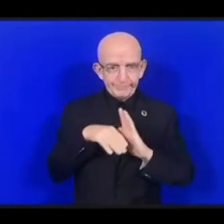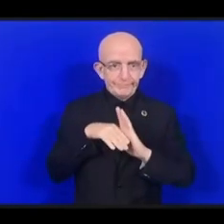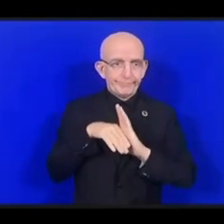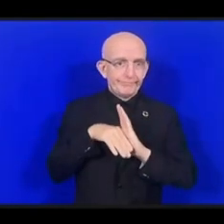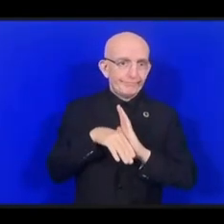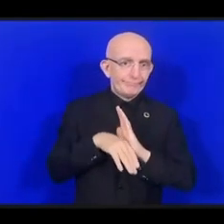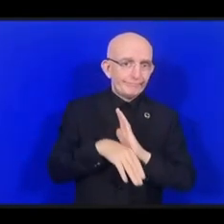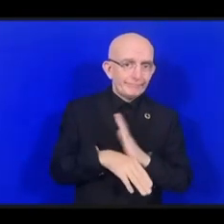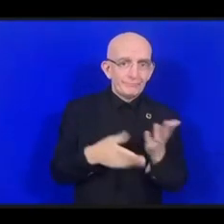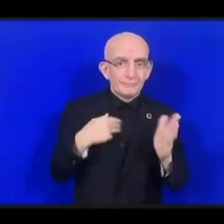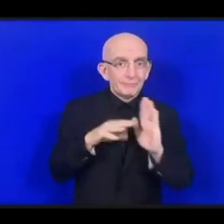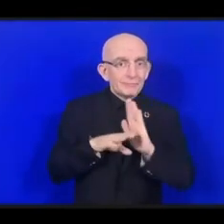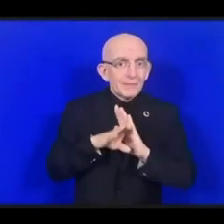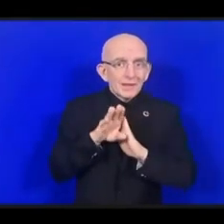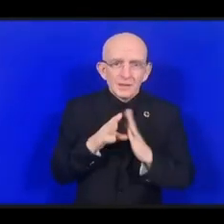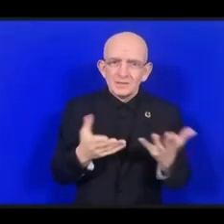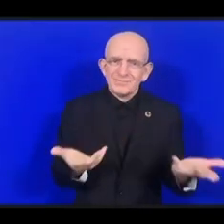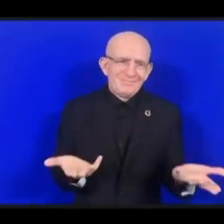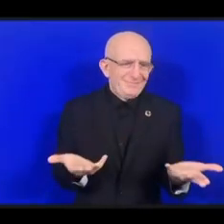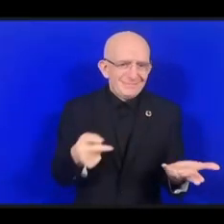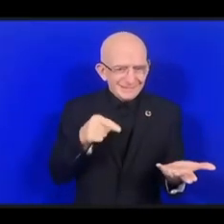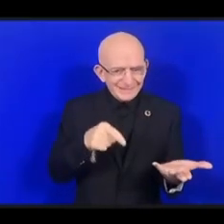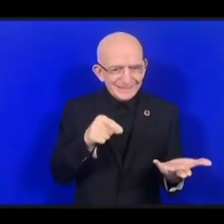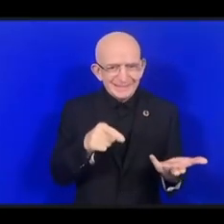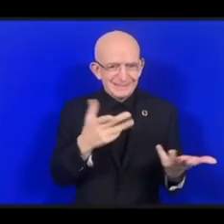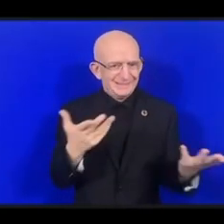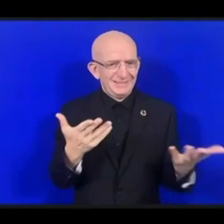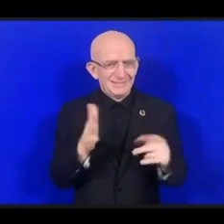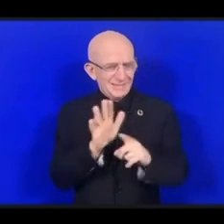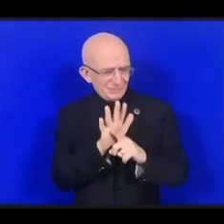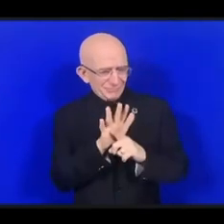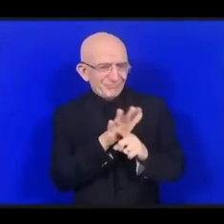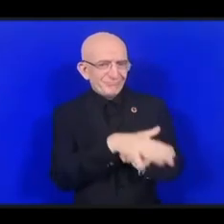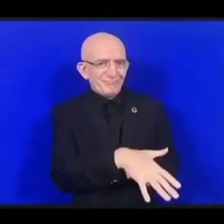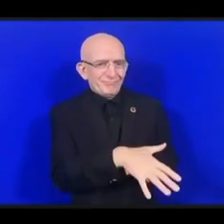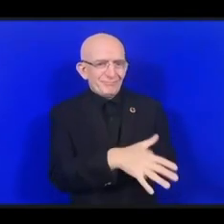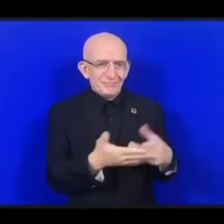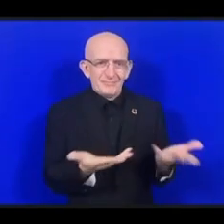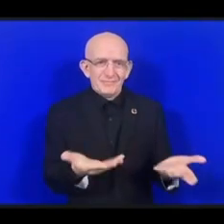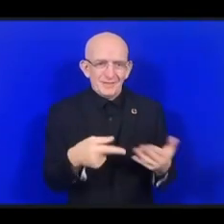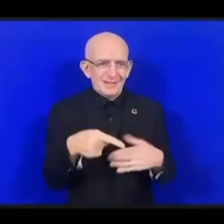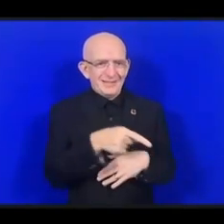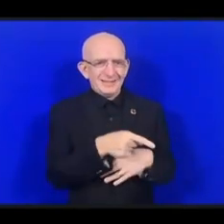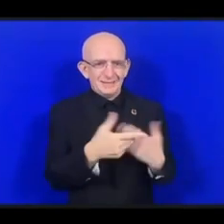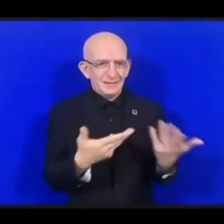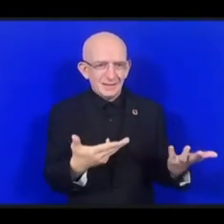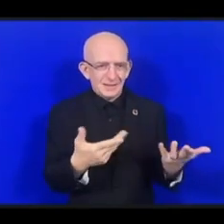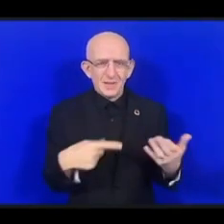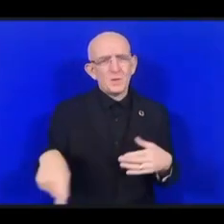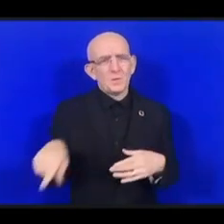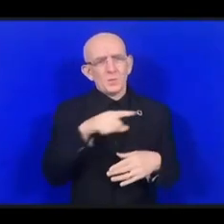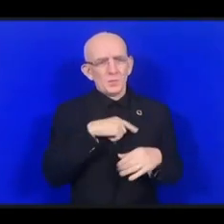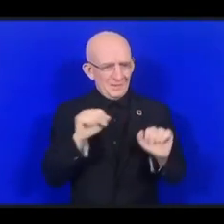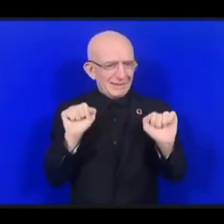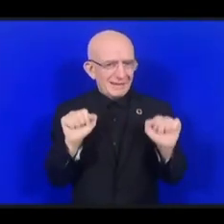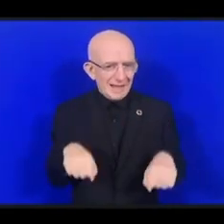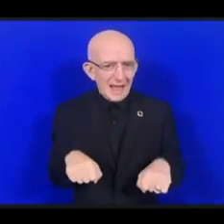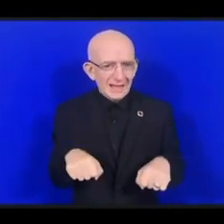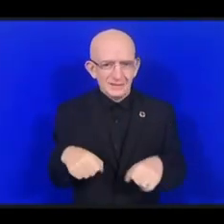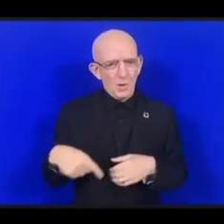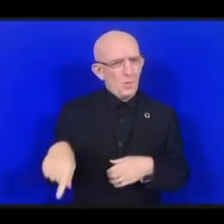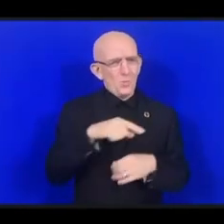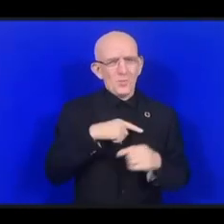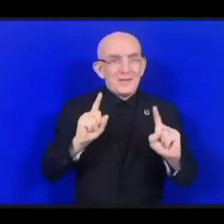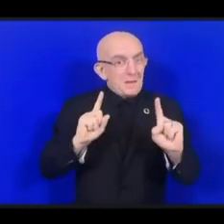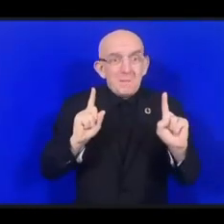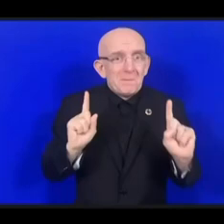进步。而作为行业呢，我们可以，我们也必须要采取行动解决这个问题。而我